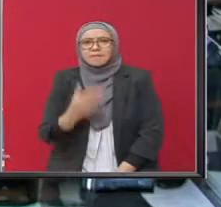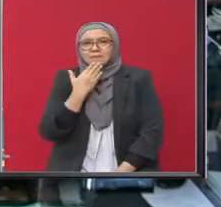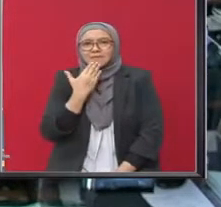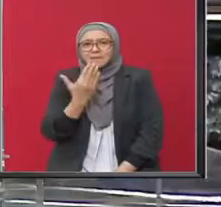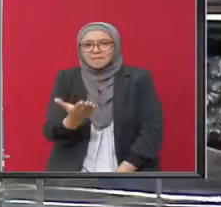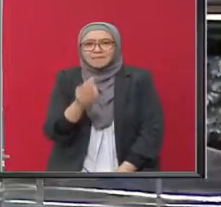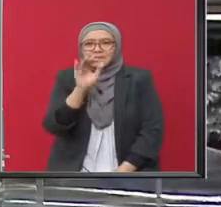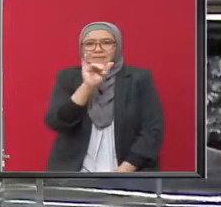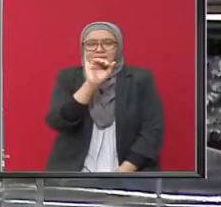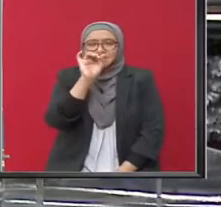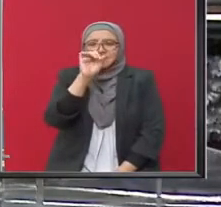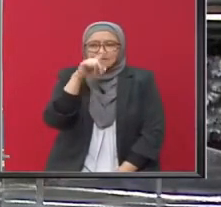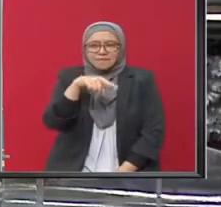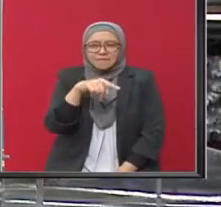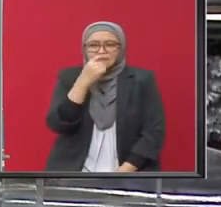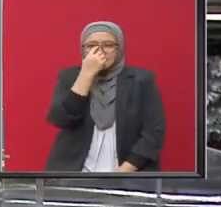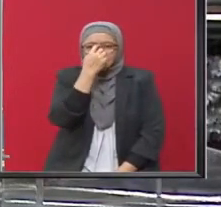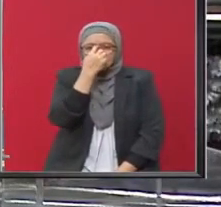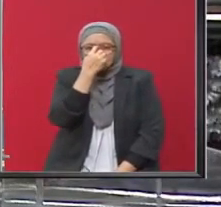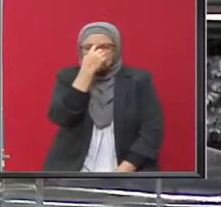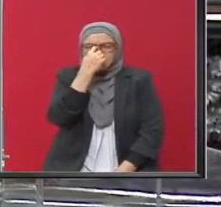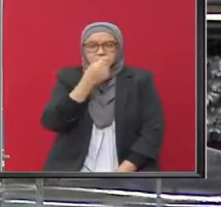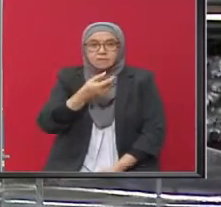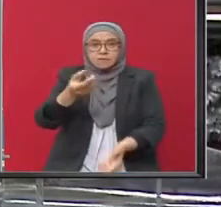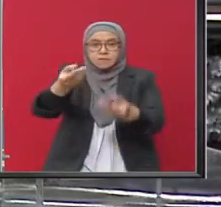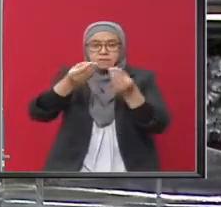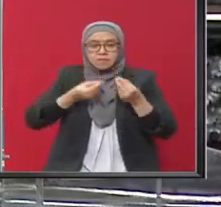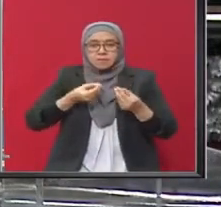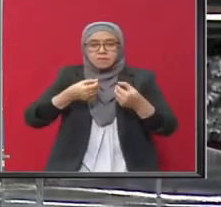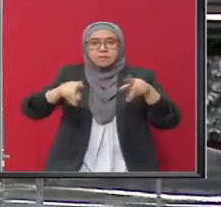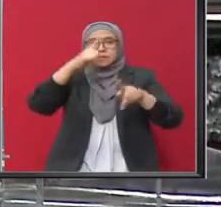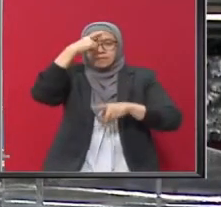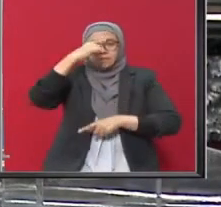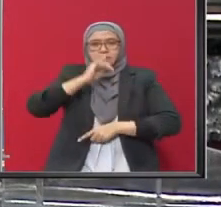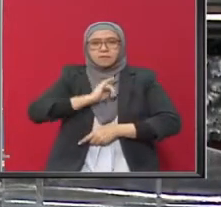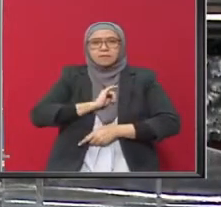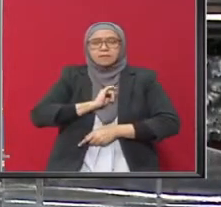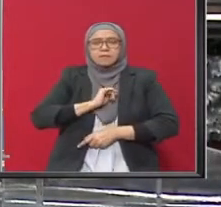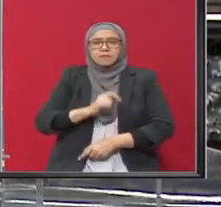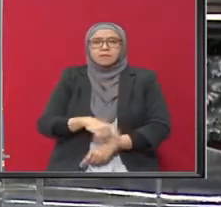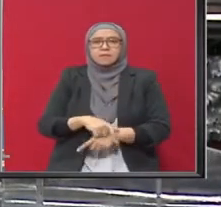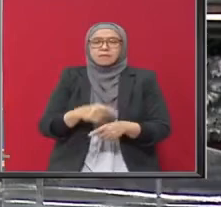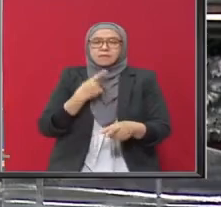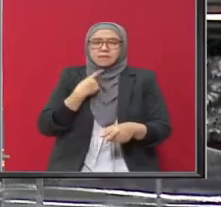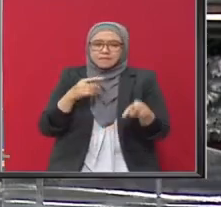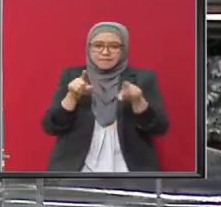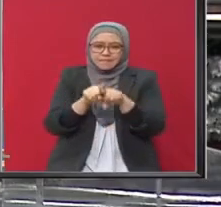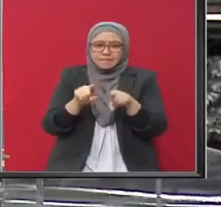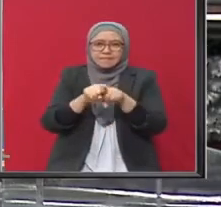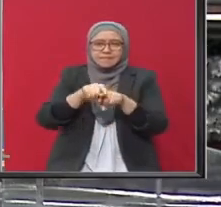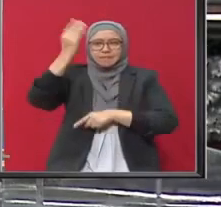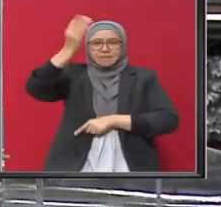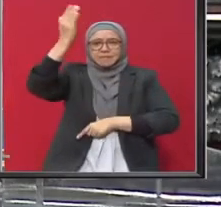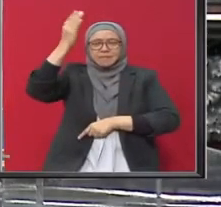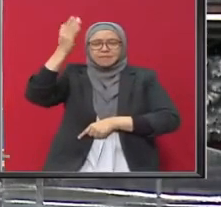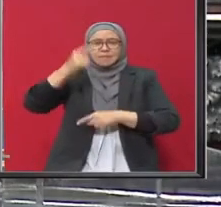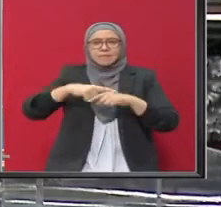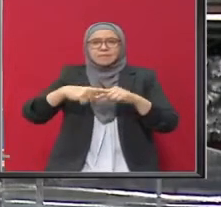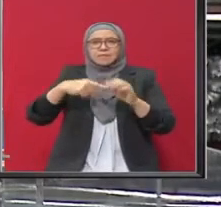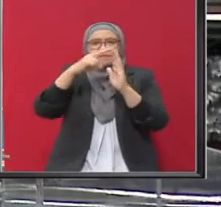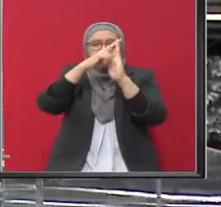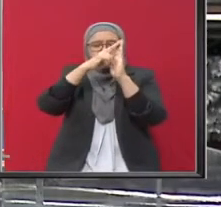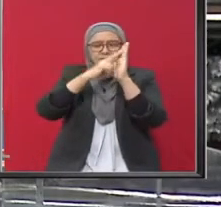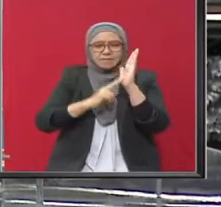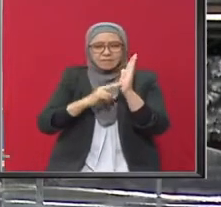kasih Datuk Dipertua kerana memberi ruang kepada Setiu untuk turut sama membahaskan rang undang-undang perbekalan